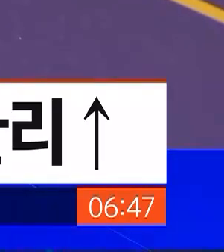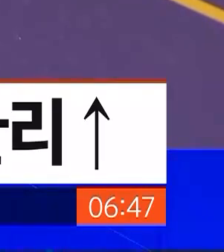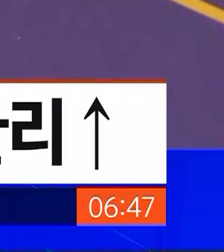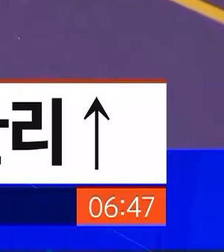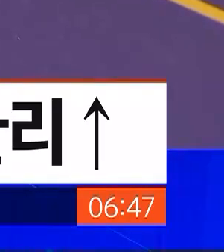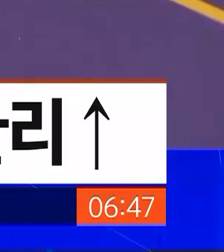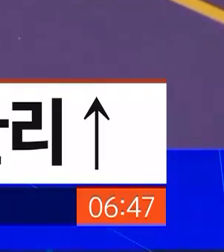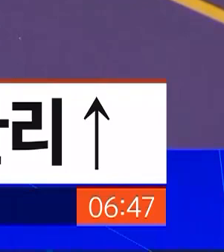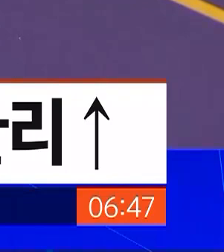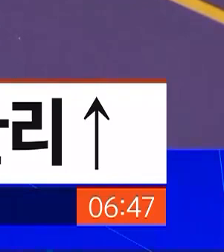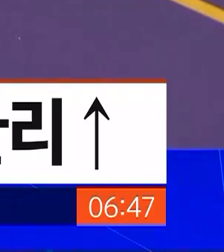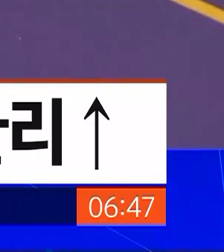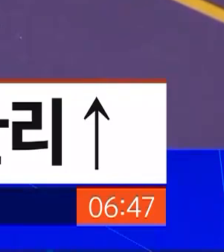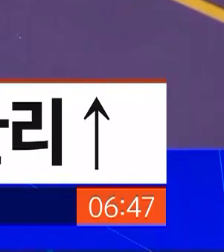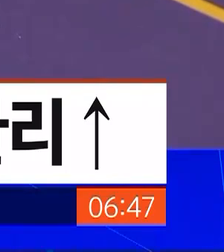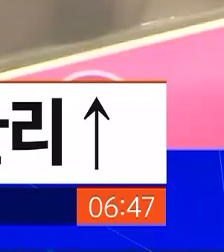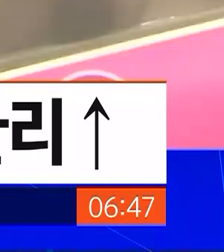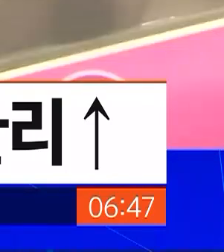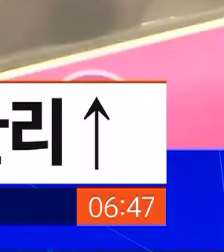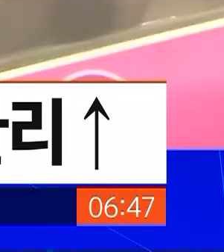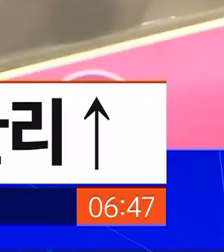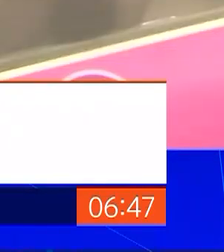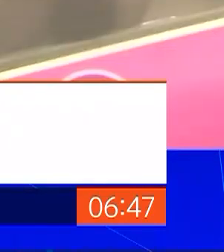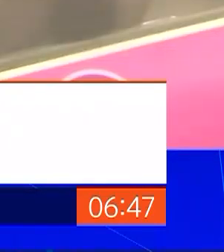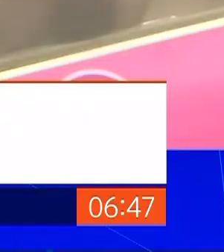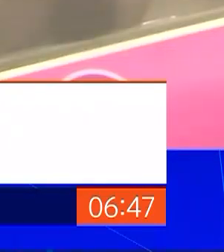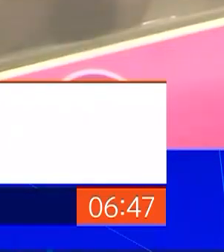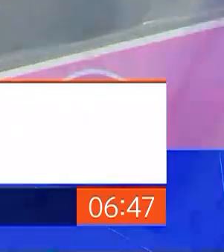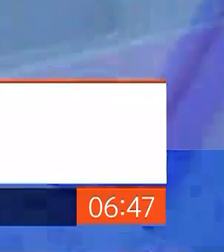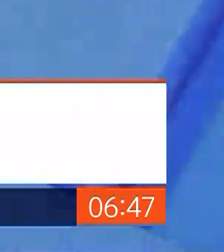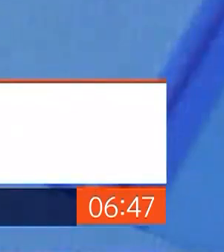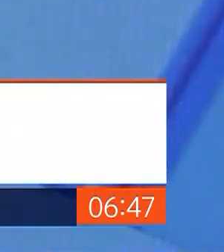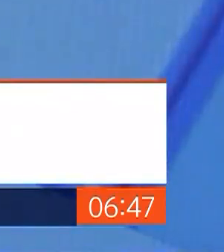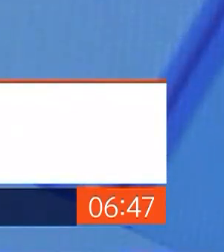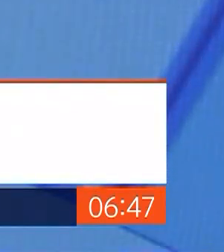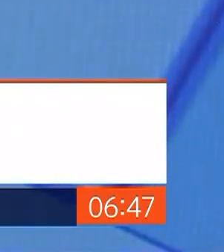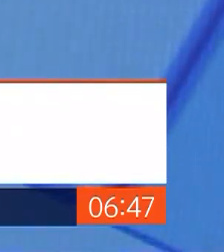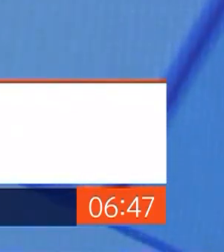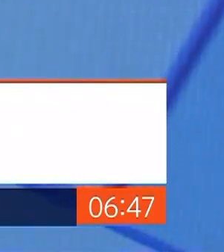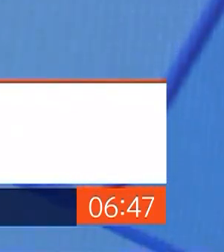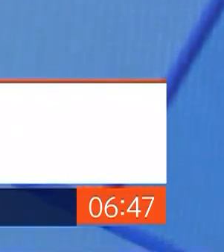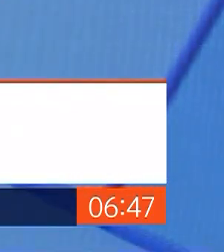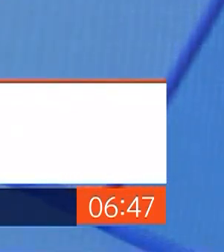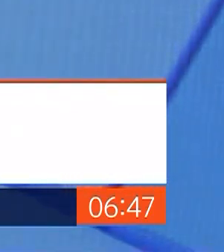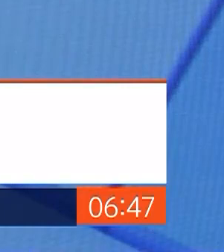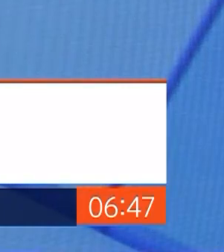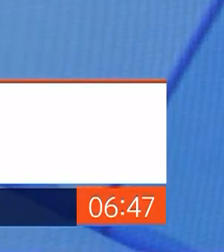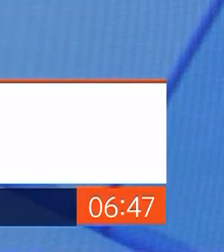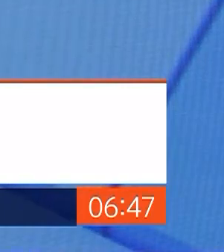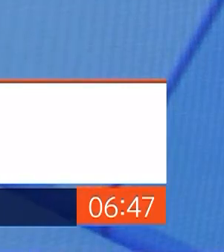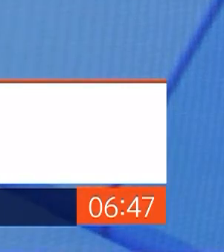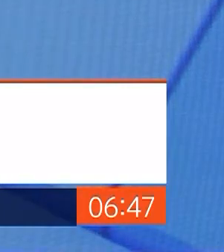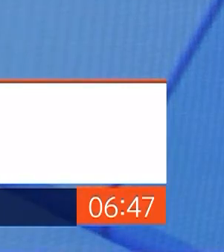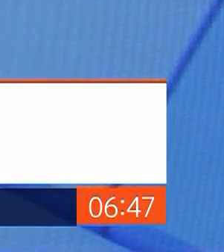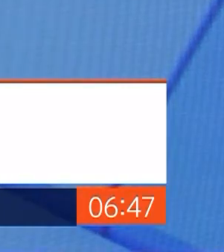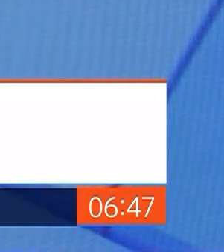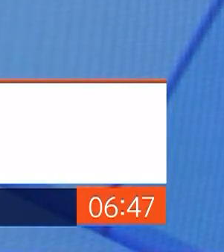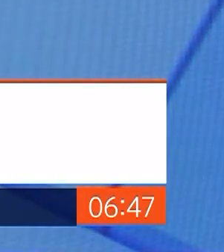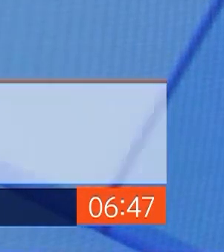이제 트렌드로 자리 잡았다는 거죠. 젊은 층이 잘 가는 이 국내 최대 헬스앤 뷰티 전문점에서는 탈모